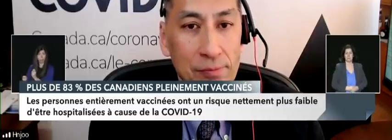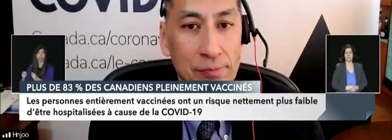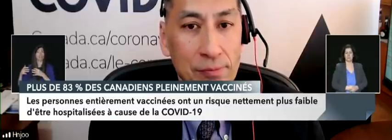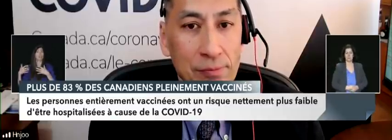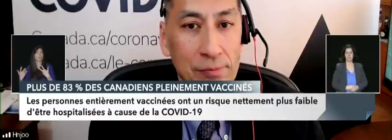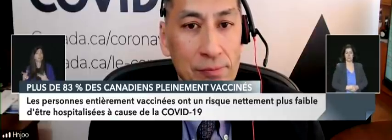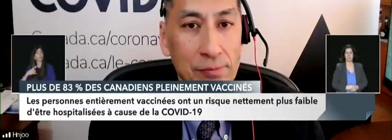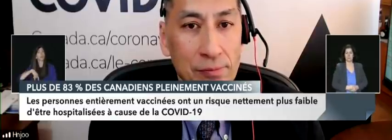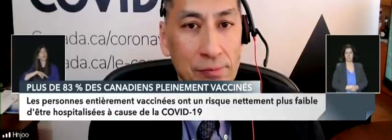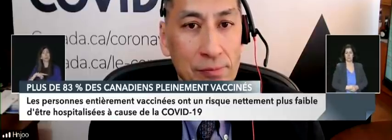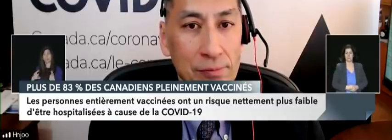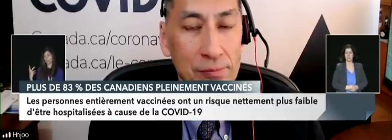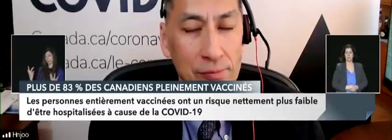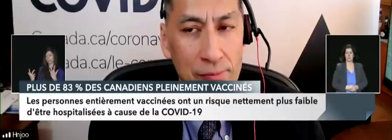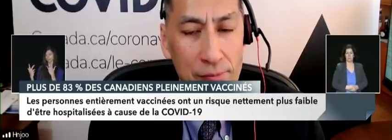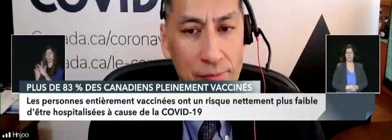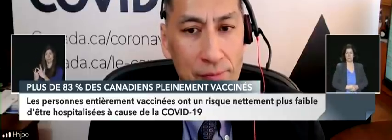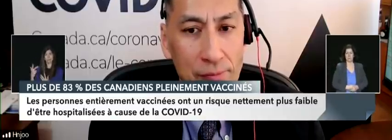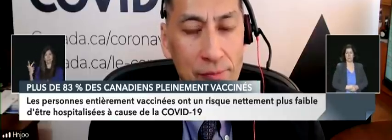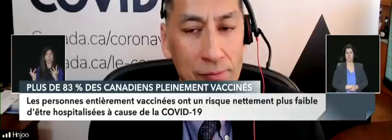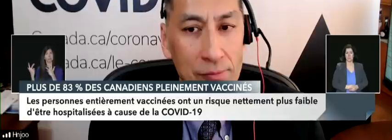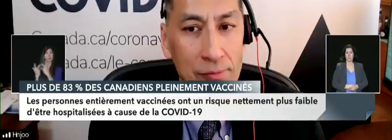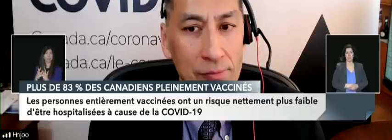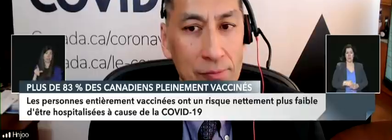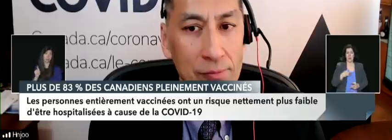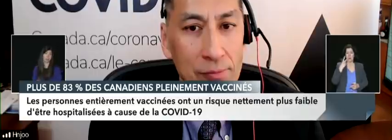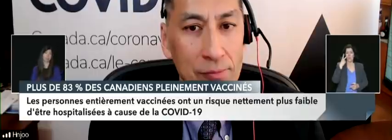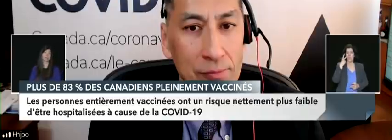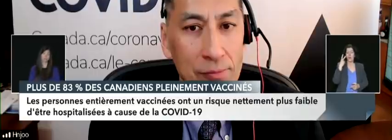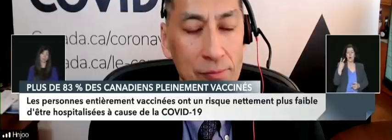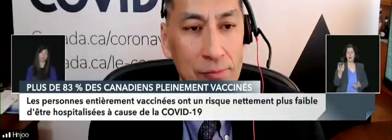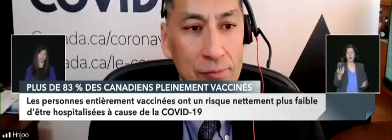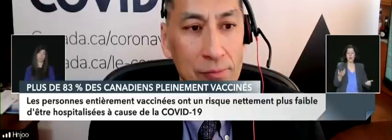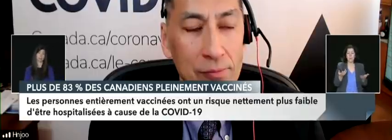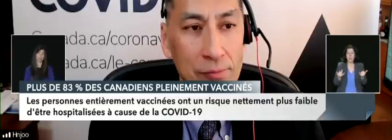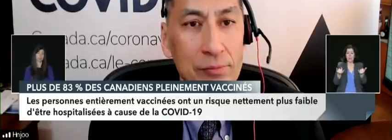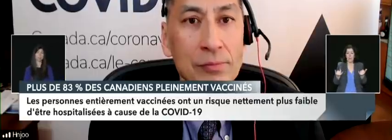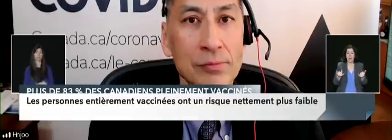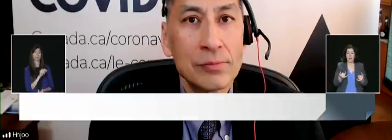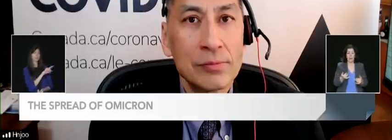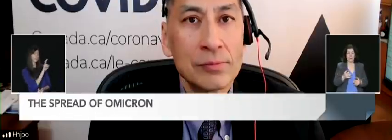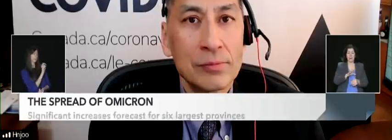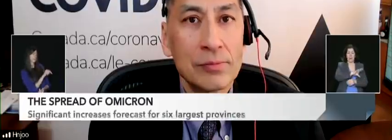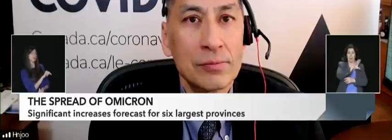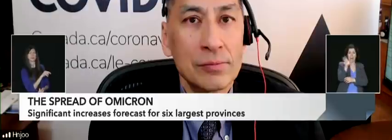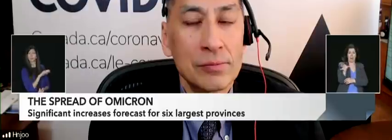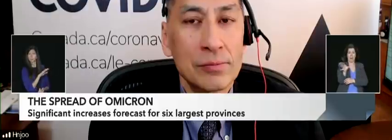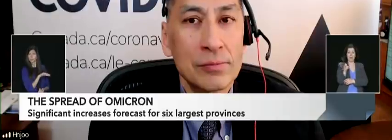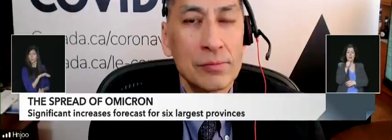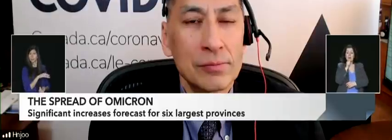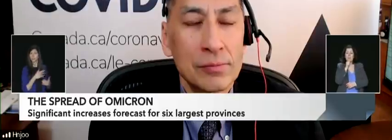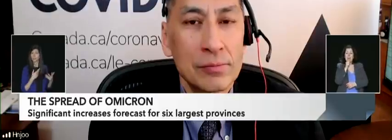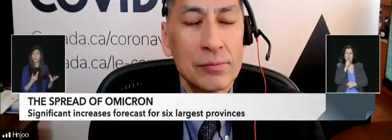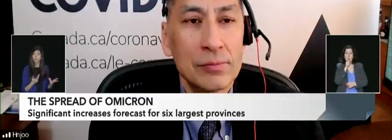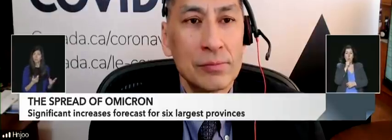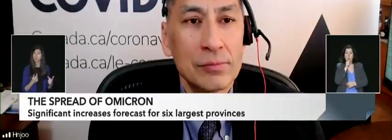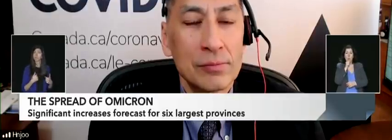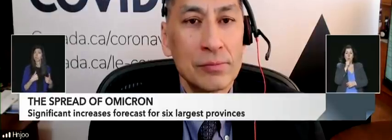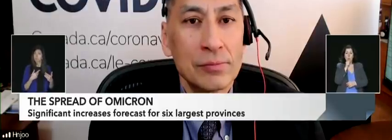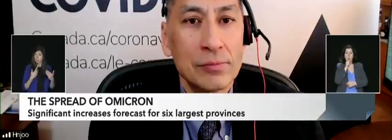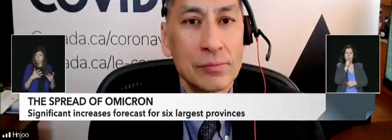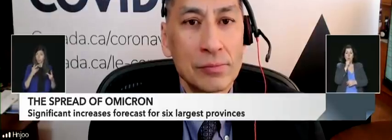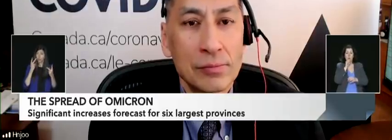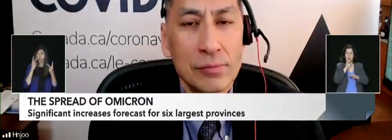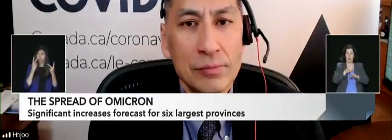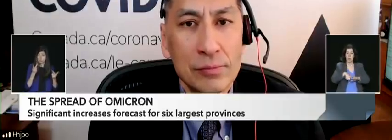Et on voit bientôt où le Canada va mettre en place sa politique pour bloquer l'accès aux